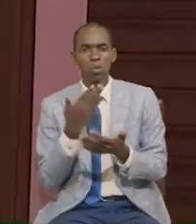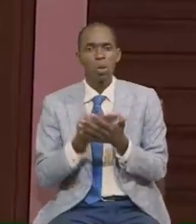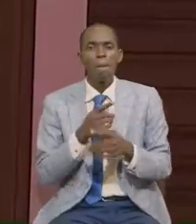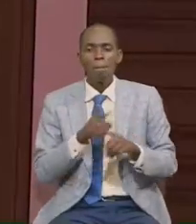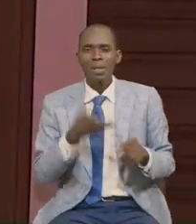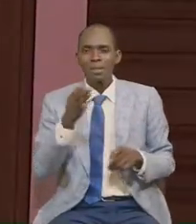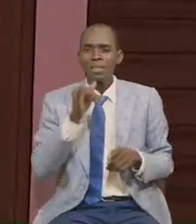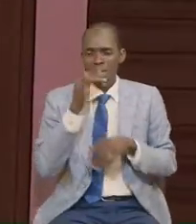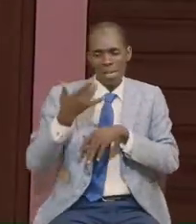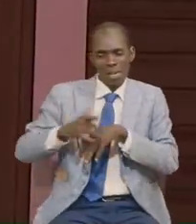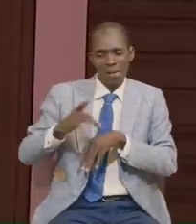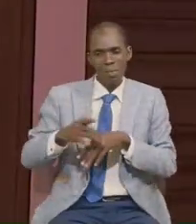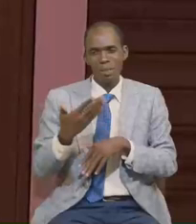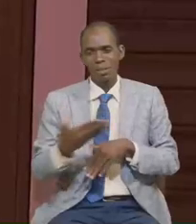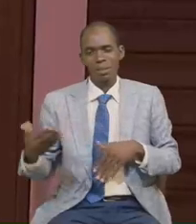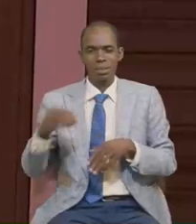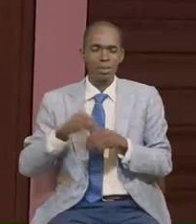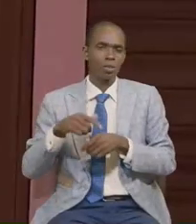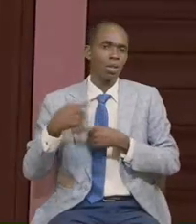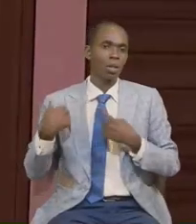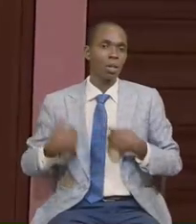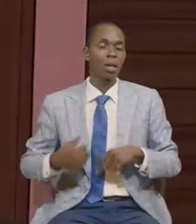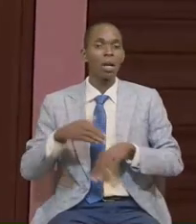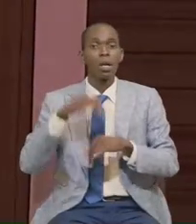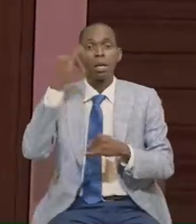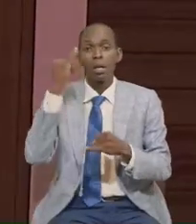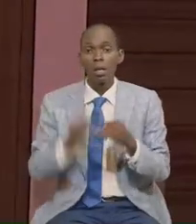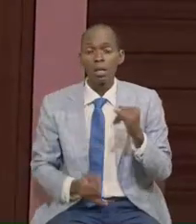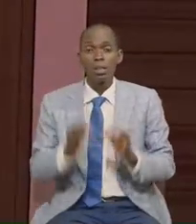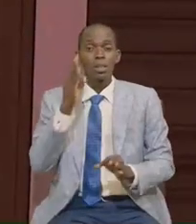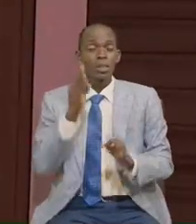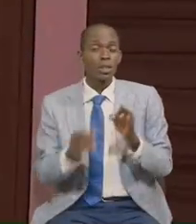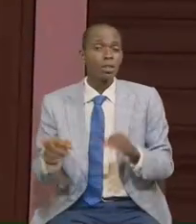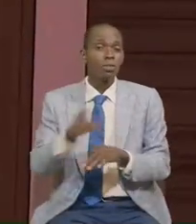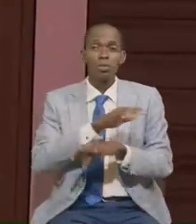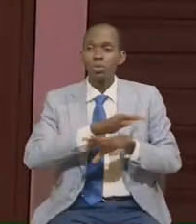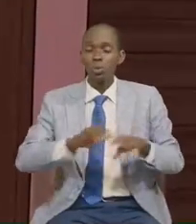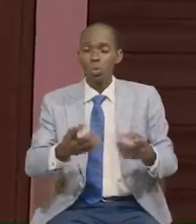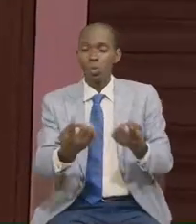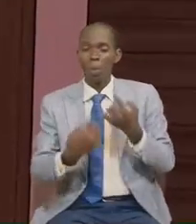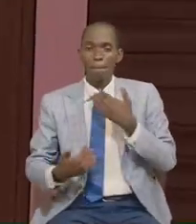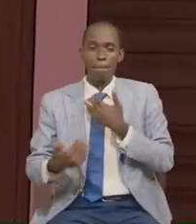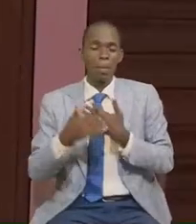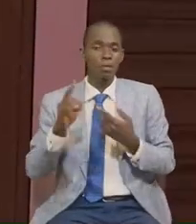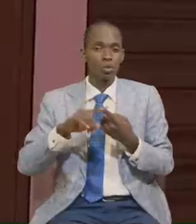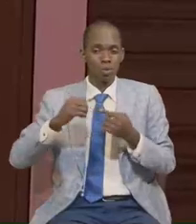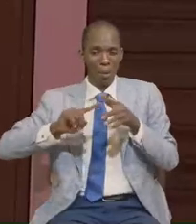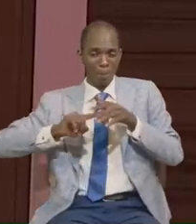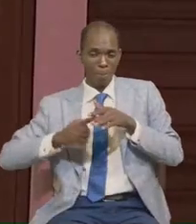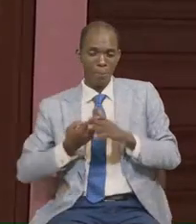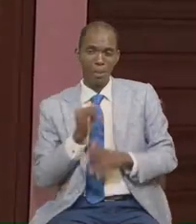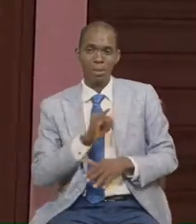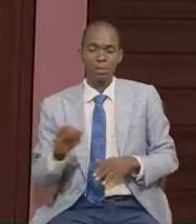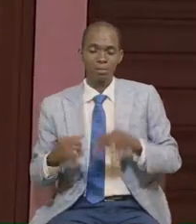cœur. Mais finalement, si tu ne retournes pas à l'origine, au dernier jour,